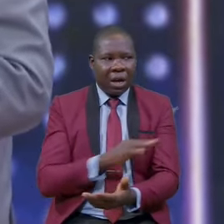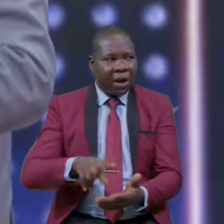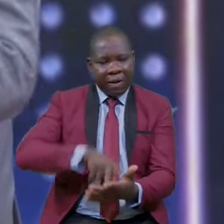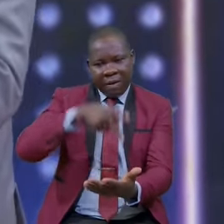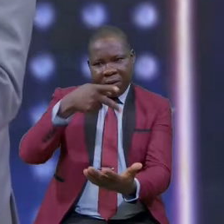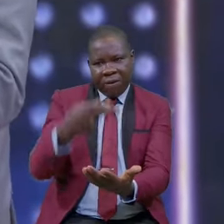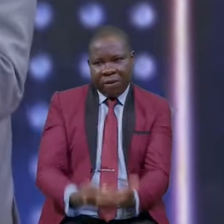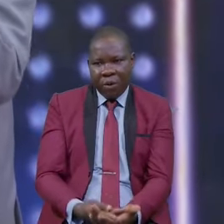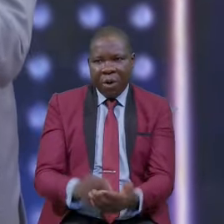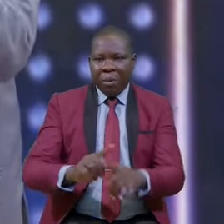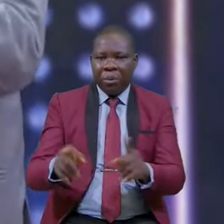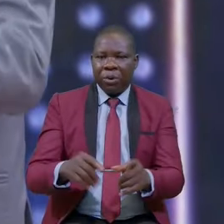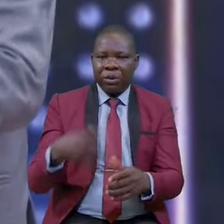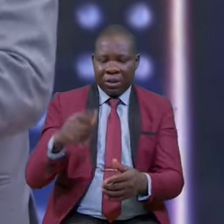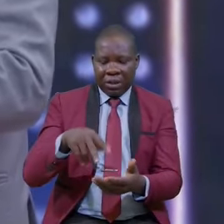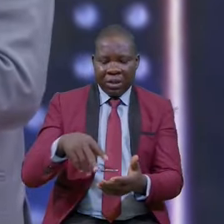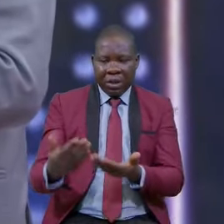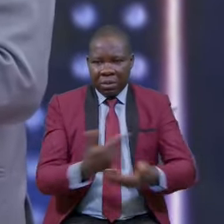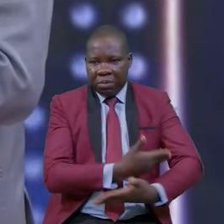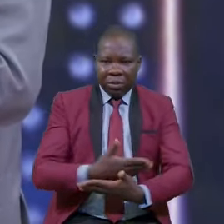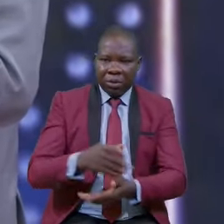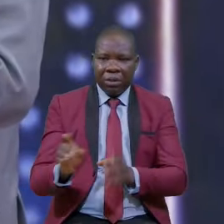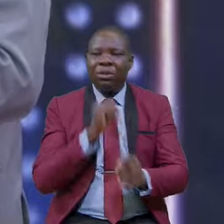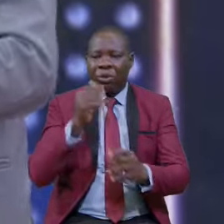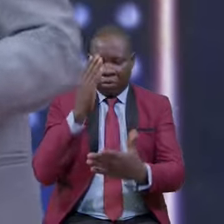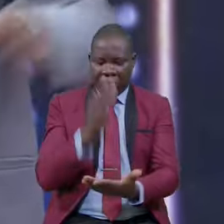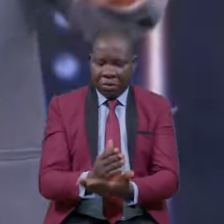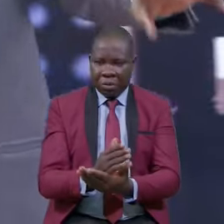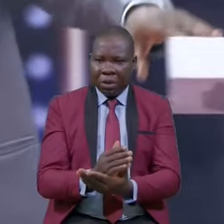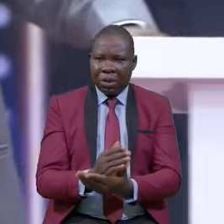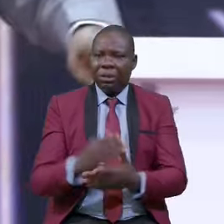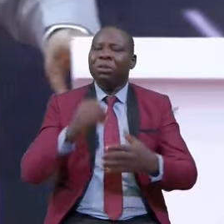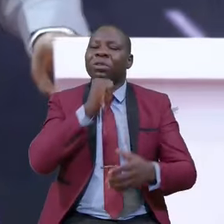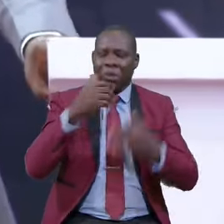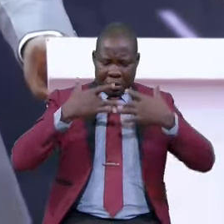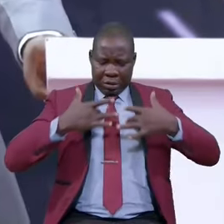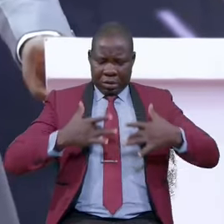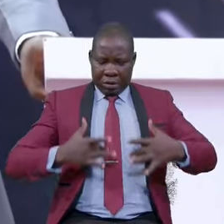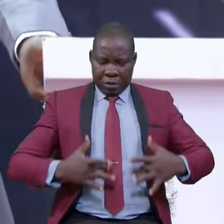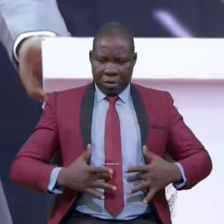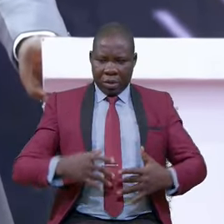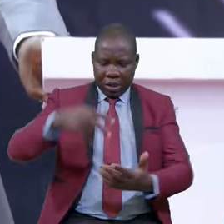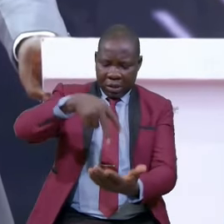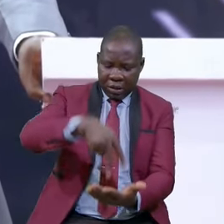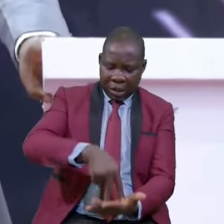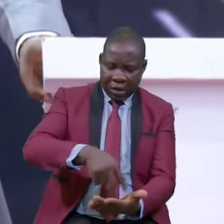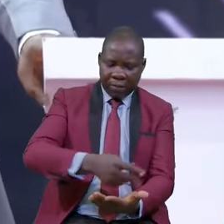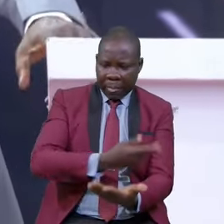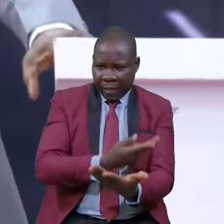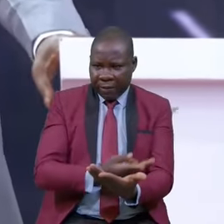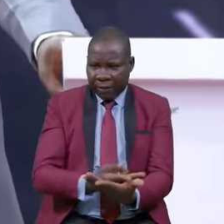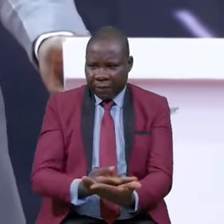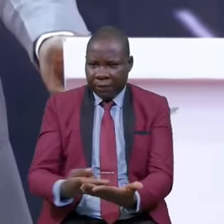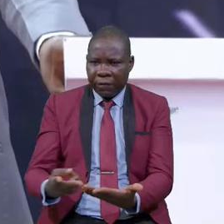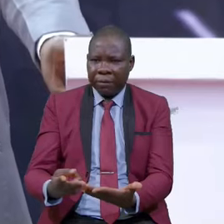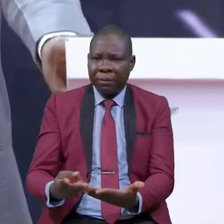not Mais le bébé n'abandonne pas, il se relève et tombe encore. And out of that failure, dans cet